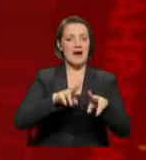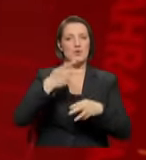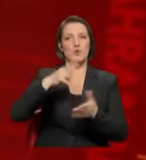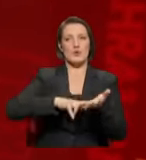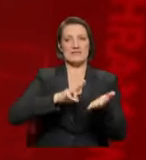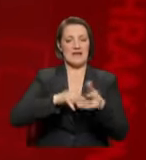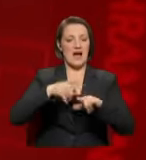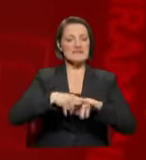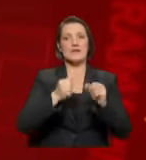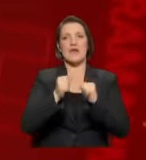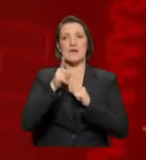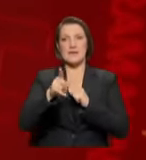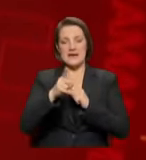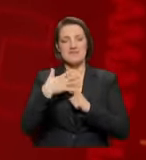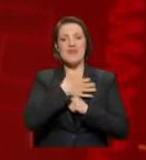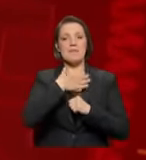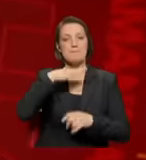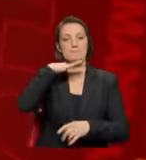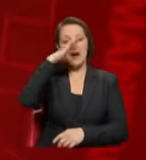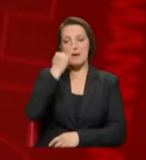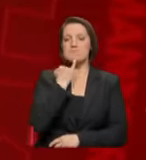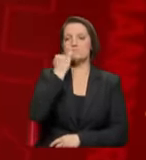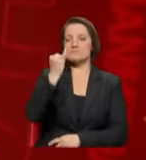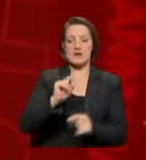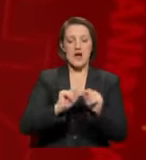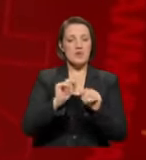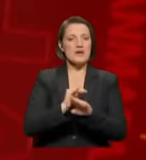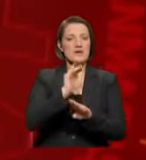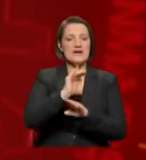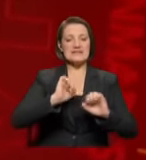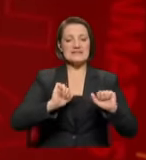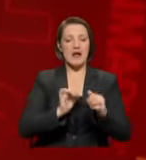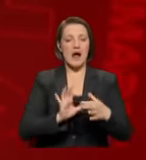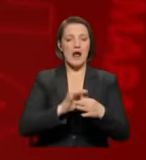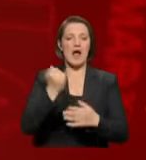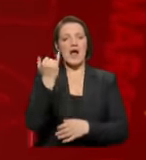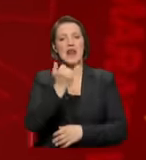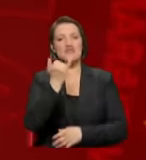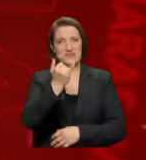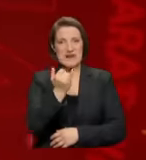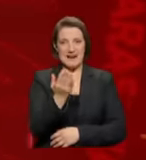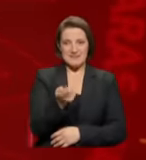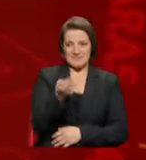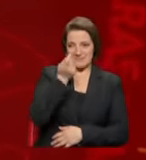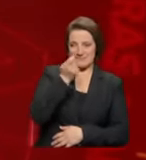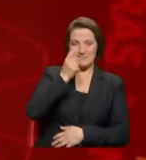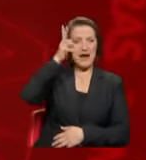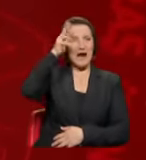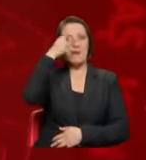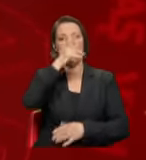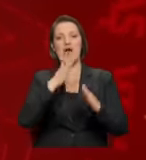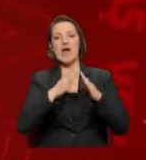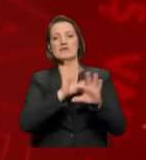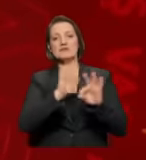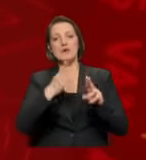Sert, CHP'ye bayram ziyaretinde ekonomide yaşanan sıkıntılara yönelik eleştiriler karşısında Amerika'daki